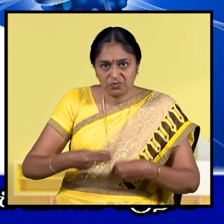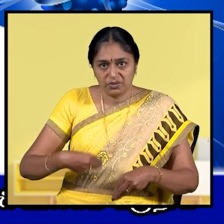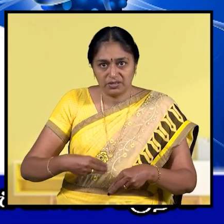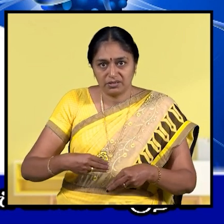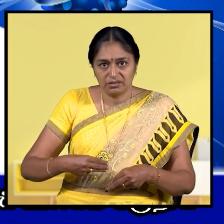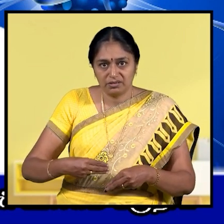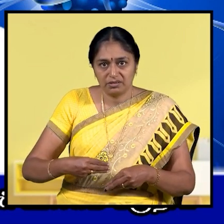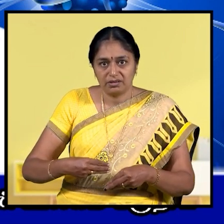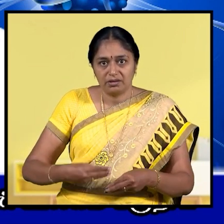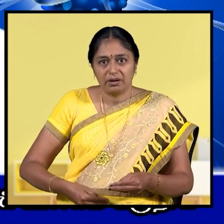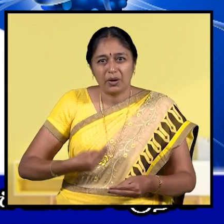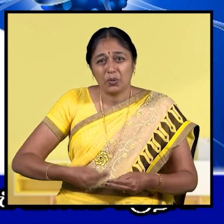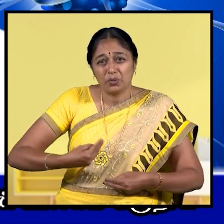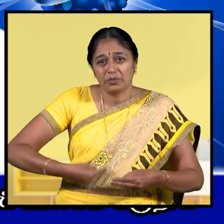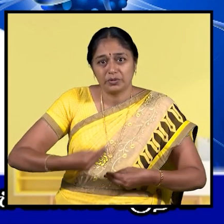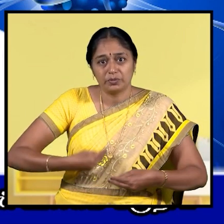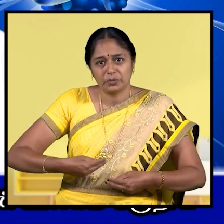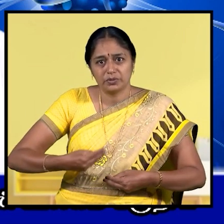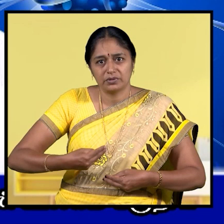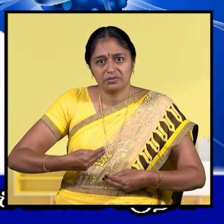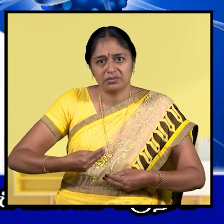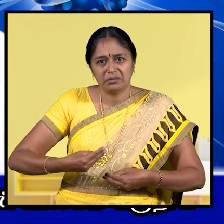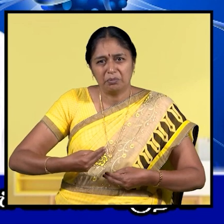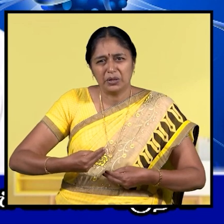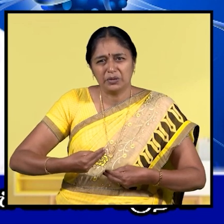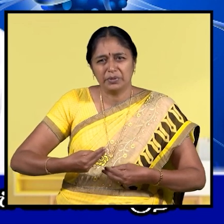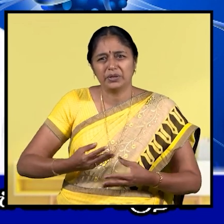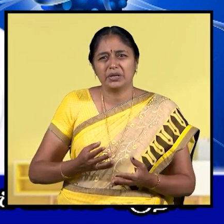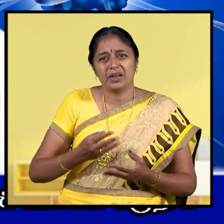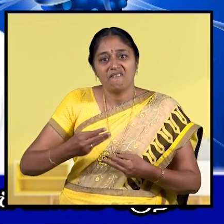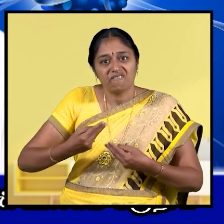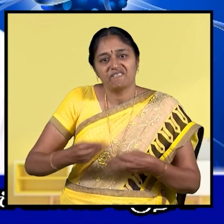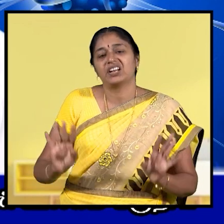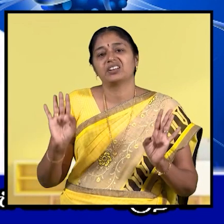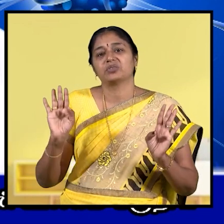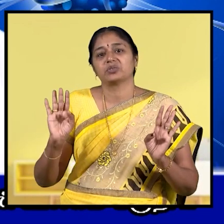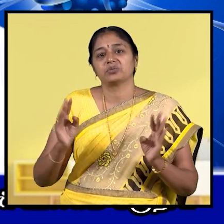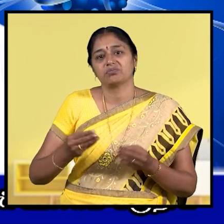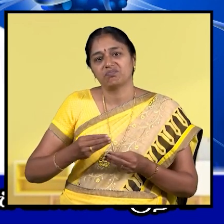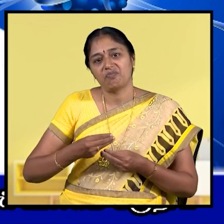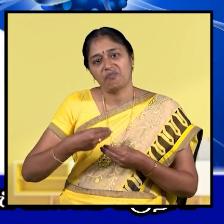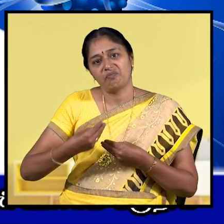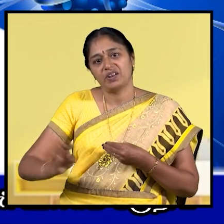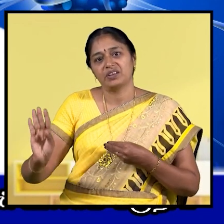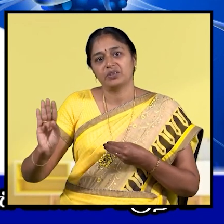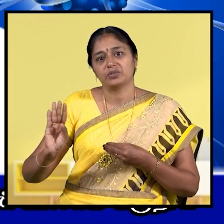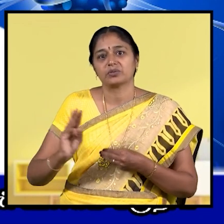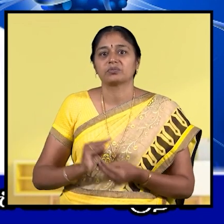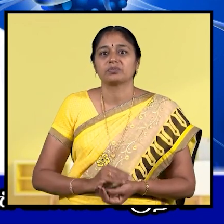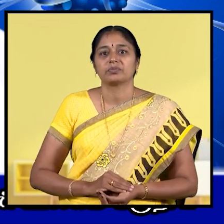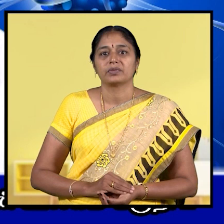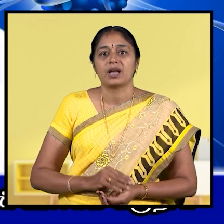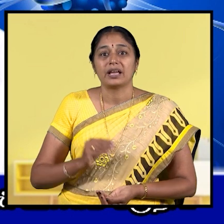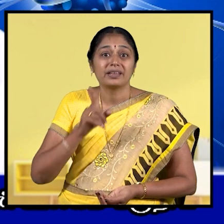வந்துடும். இப்படியே இந்த HIV வைரஸ் உடம்புல இருக்கிற ஒவ்வொரு வெள்ளையணுக்கள் உள்ளாரையும் போயிட்டு பல்கி பெருகி வெளியில் கிழித்து கொண்டே வந்துக்கிட்டு இருக்கிறதால வெள்ளையணுக்கள் எண்ணிக்கையுடைய